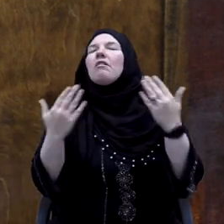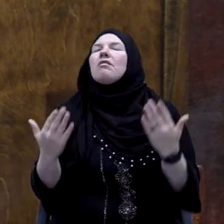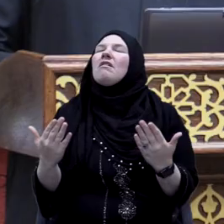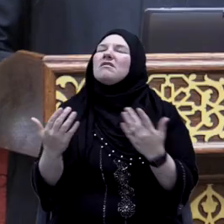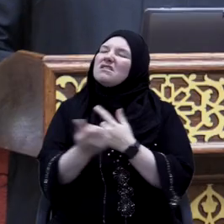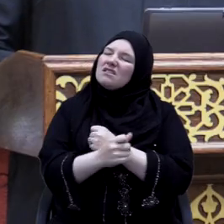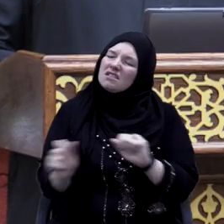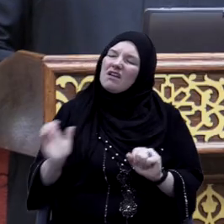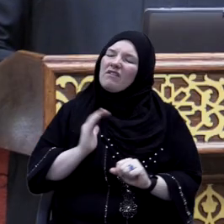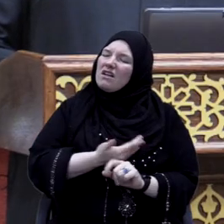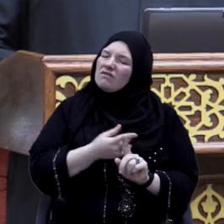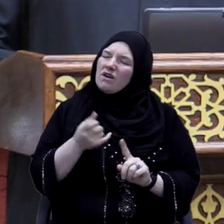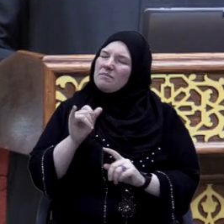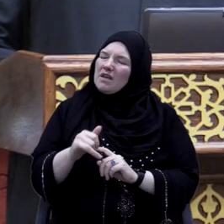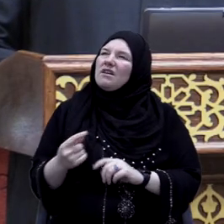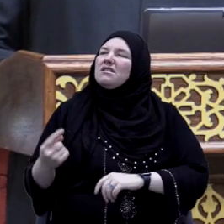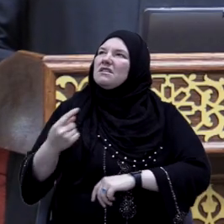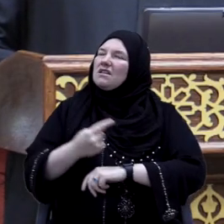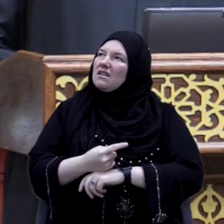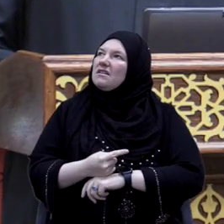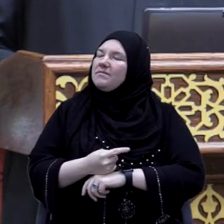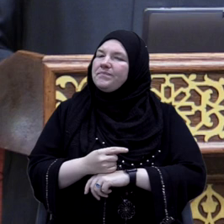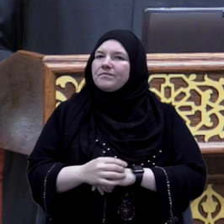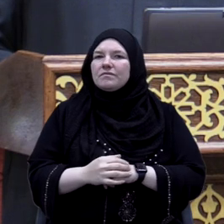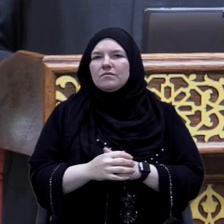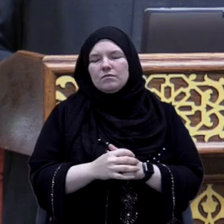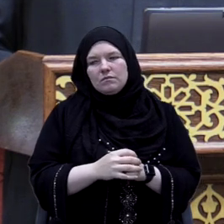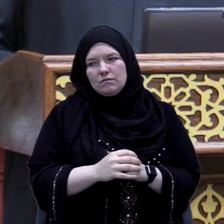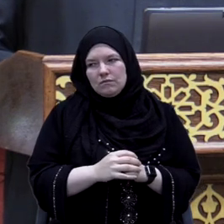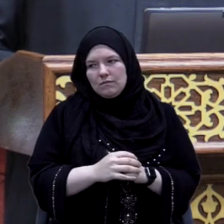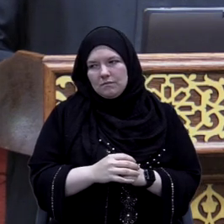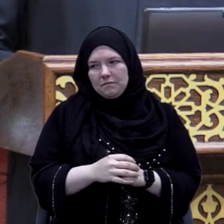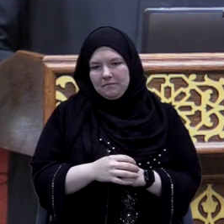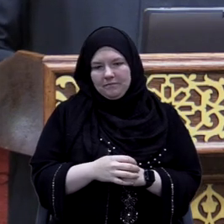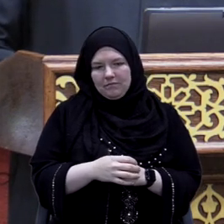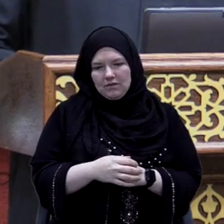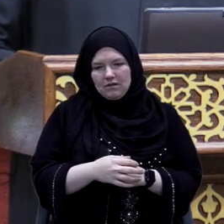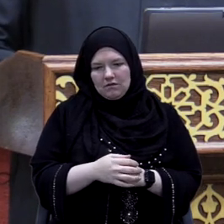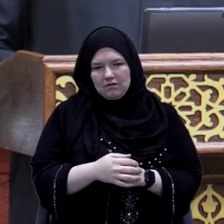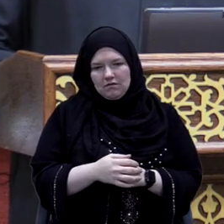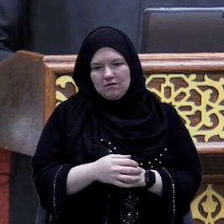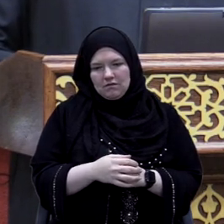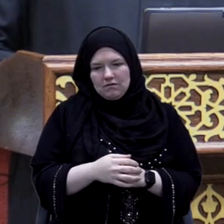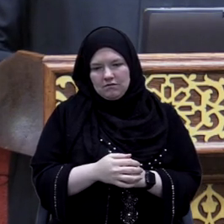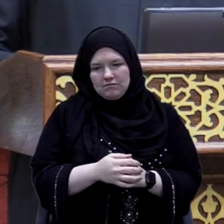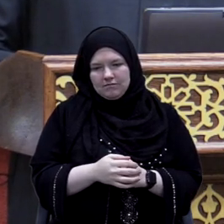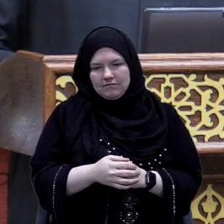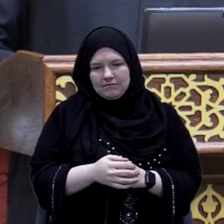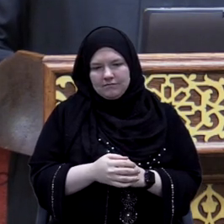day. And then, وَأَسَرُّ النَّدَامَةَ لَمَّا رَأَوُ